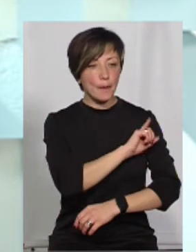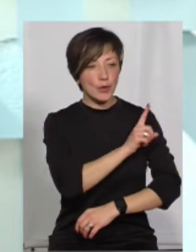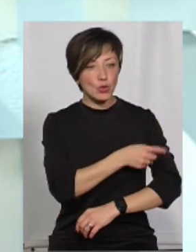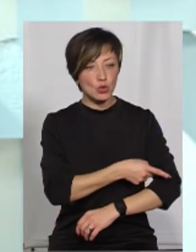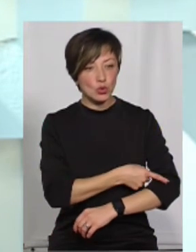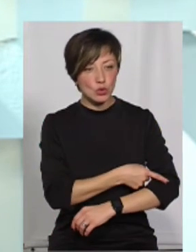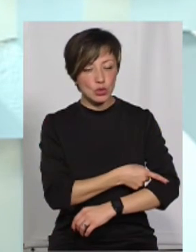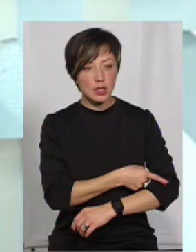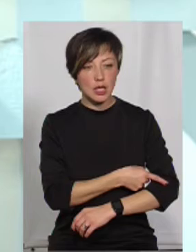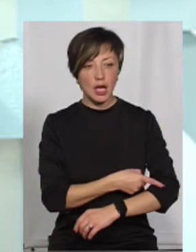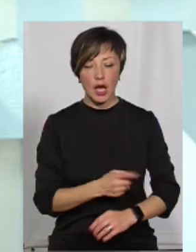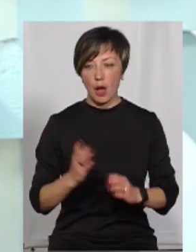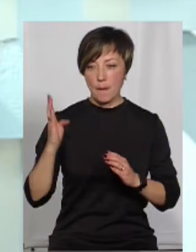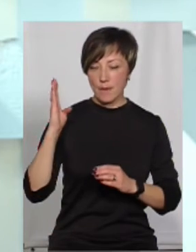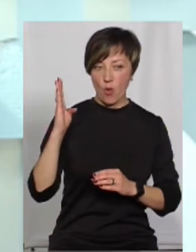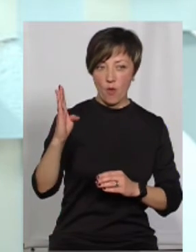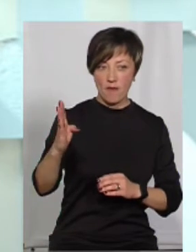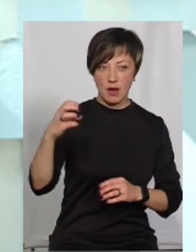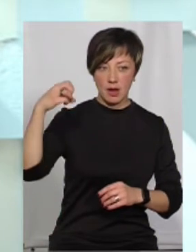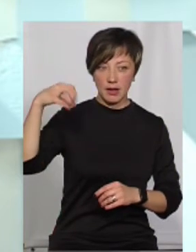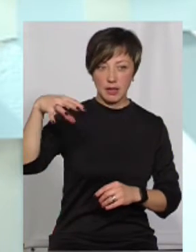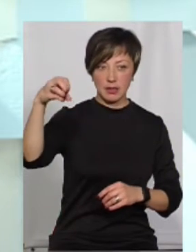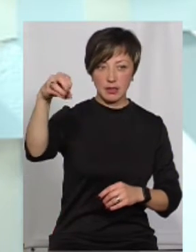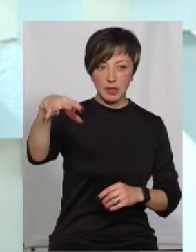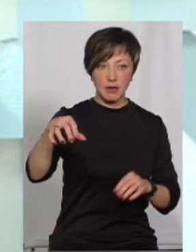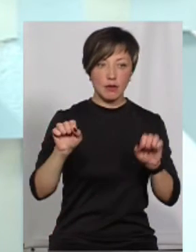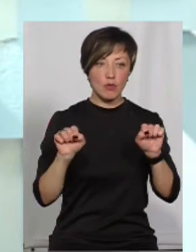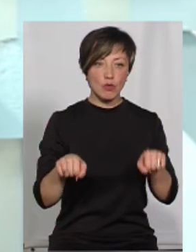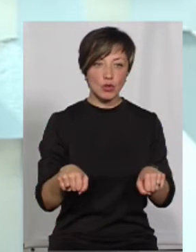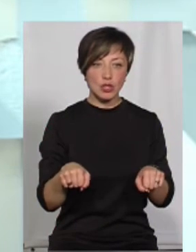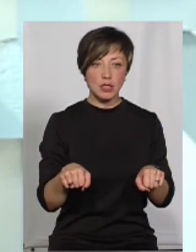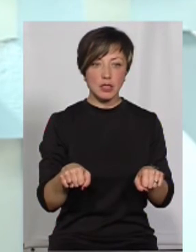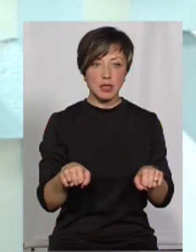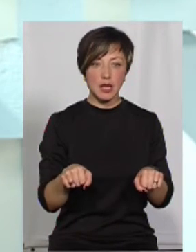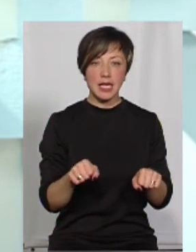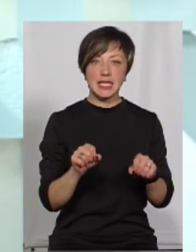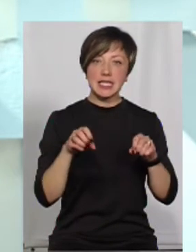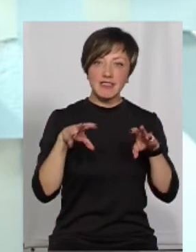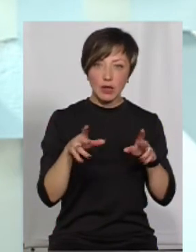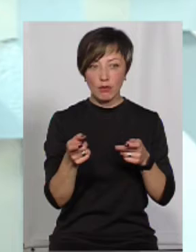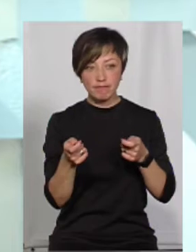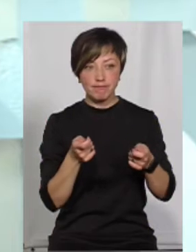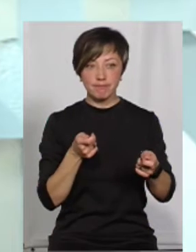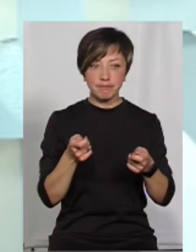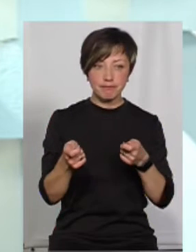потужних профільних ліхтарів, тобто це профільні, там можна вирізати світло,